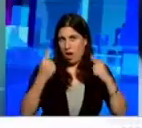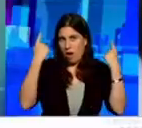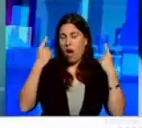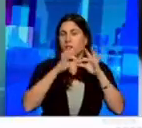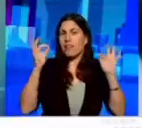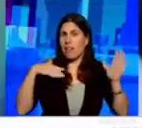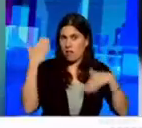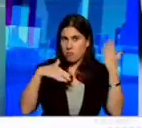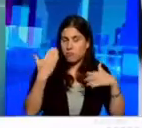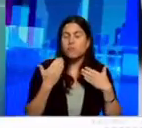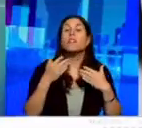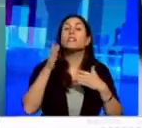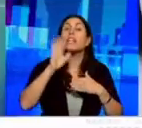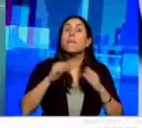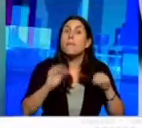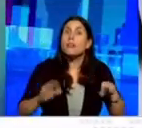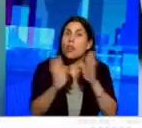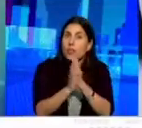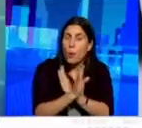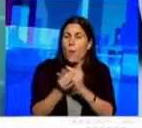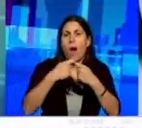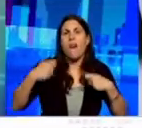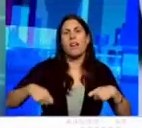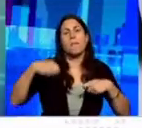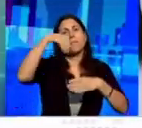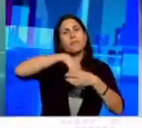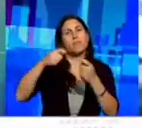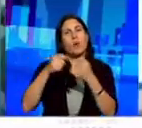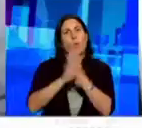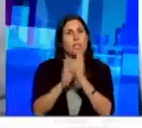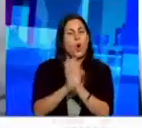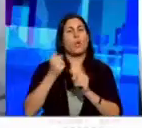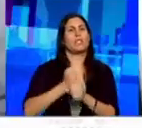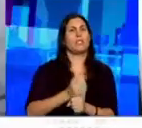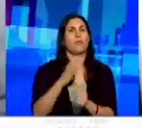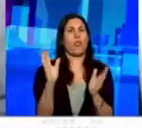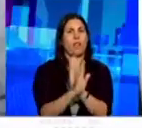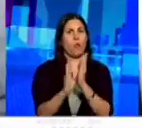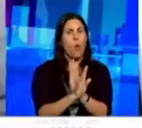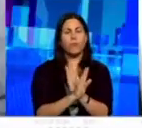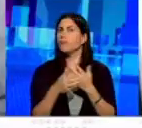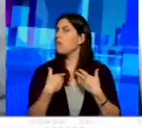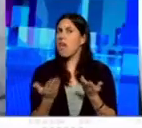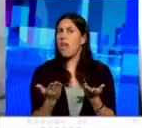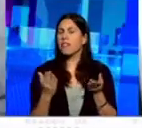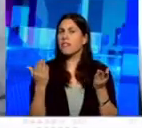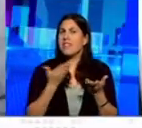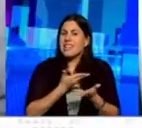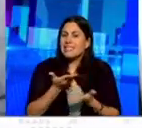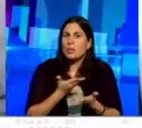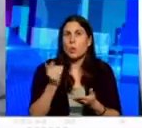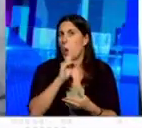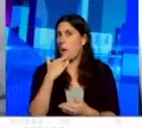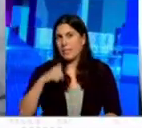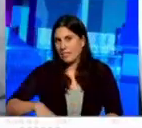את כל הדבר הזה, אלא ממש לטרור, לחברים בארגוני טרור, לנציגים של טרור. אין פה איזושהי התייחסות לא לישראל ולא